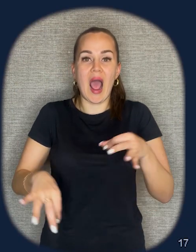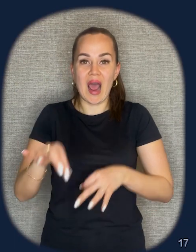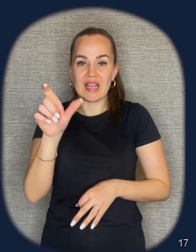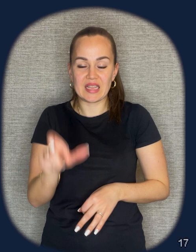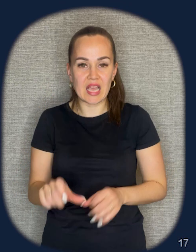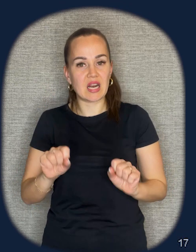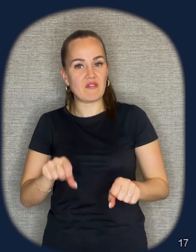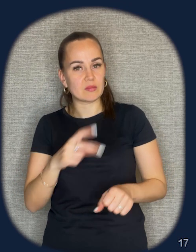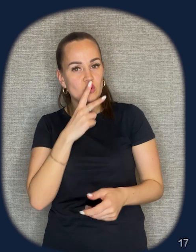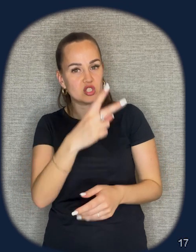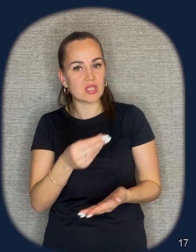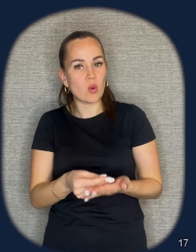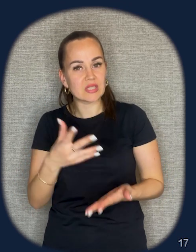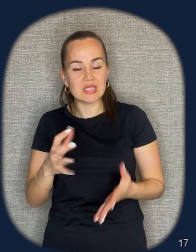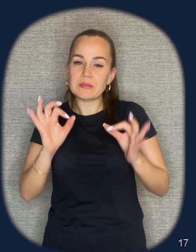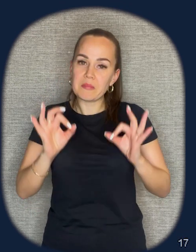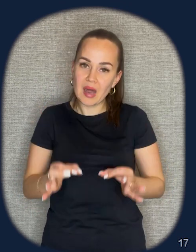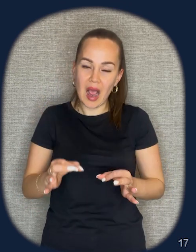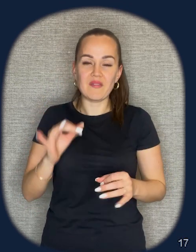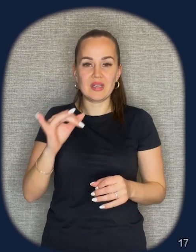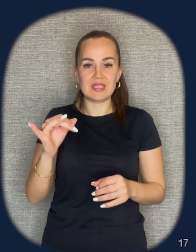проекты помимо того что это